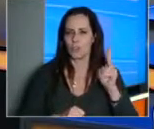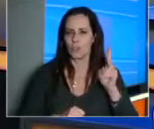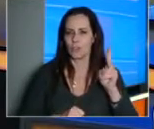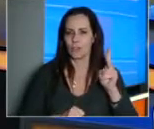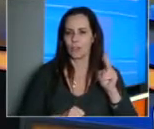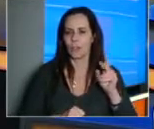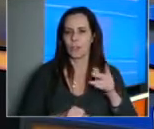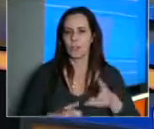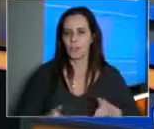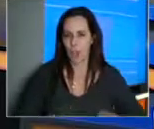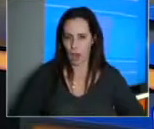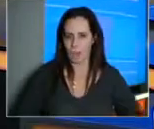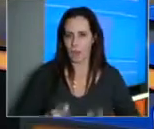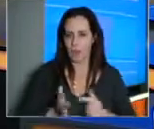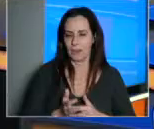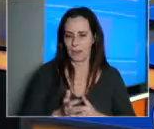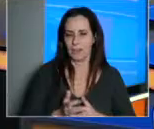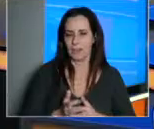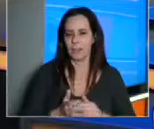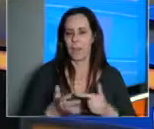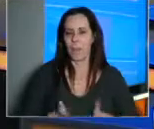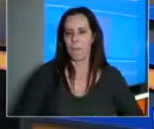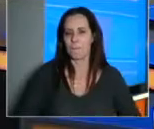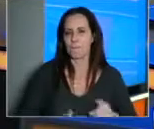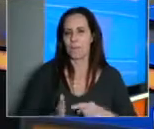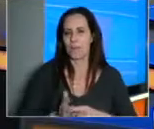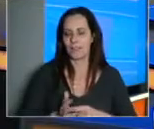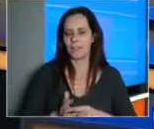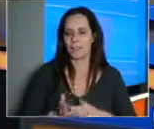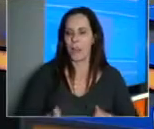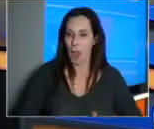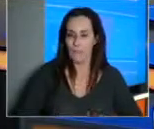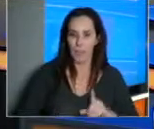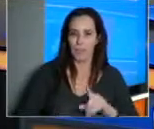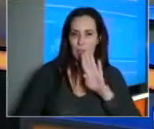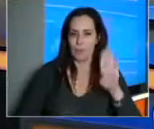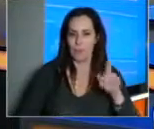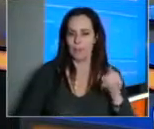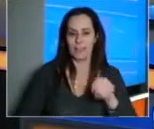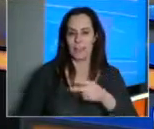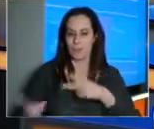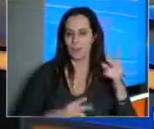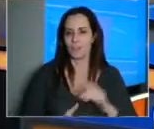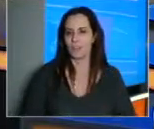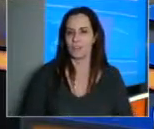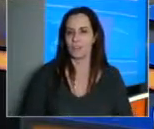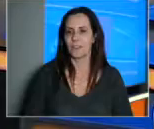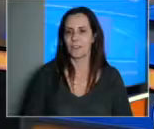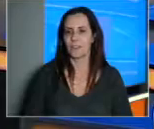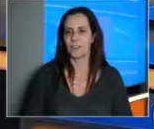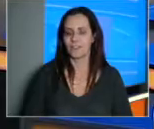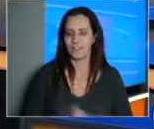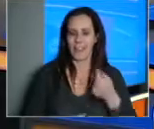זה שפינו את אבנר לבית החולים, מאשר על נחמה, ברור. רובי ריבלין. פרשניתנו הנפלאה והמכוננת על הקו, שלום גל